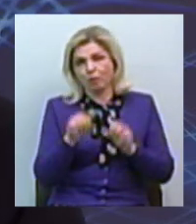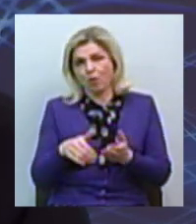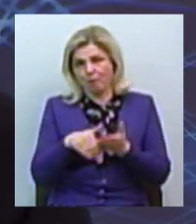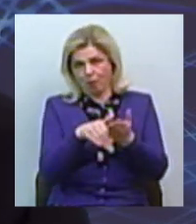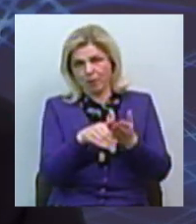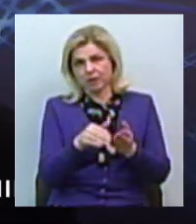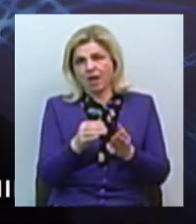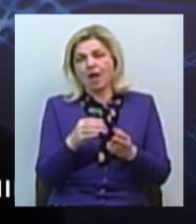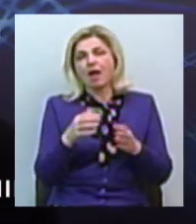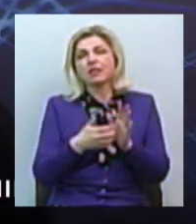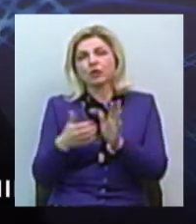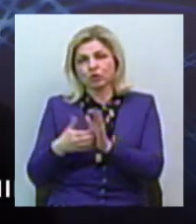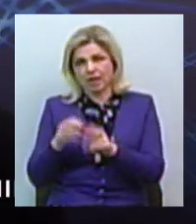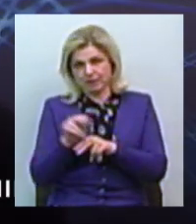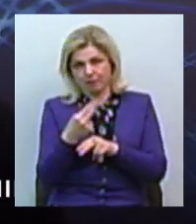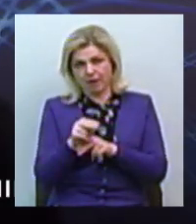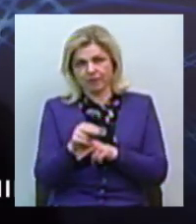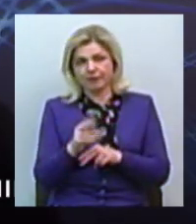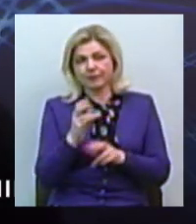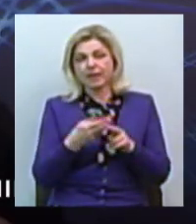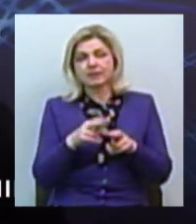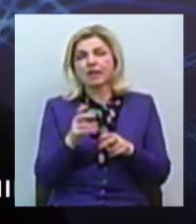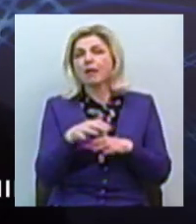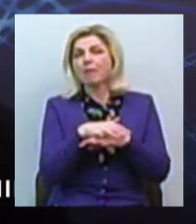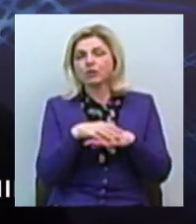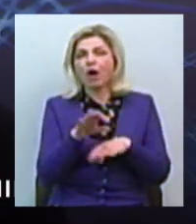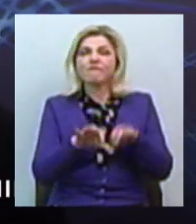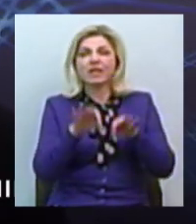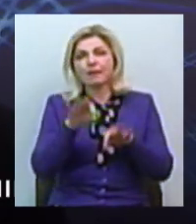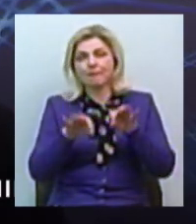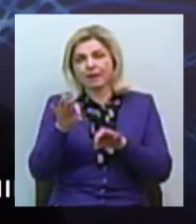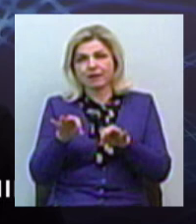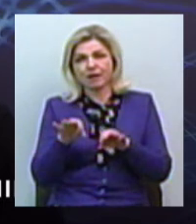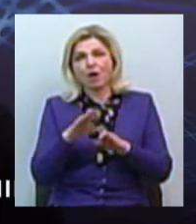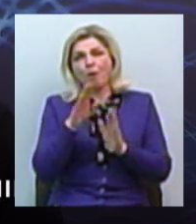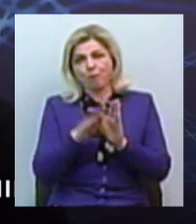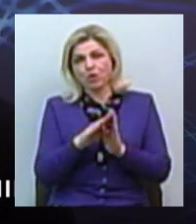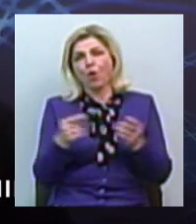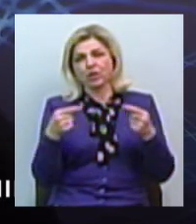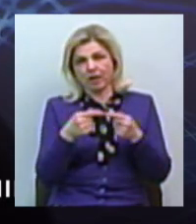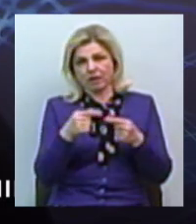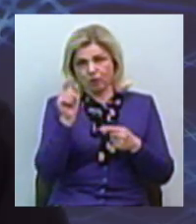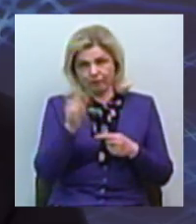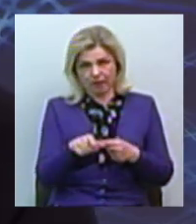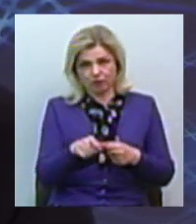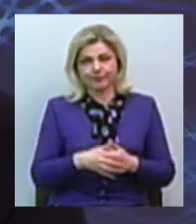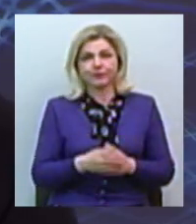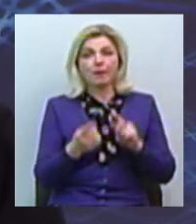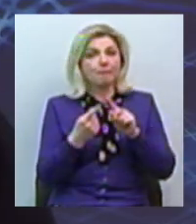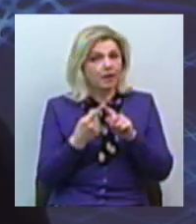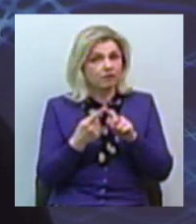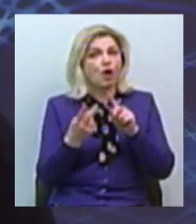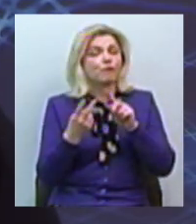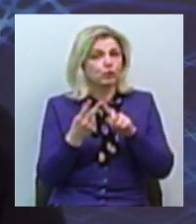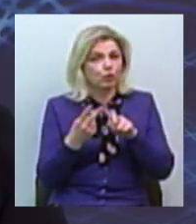слабкі місця. Тобто це не просто масовка, це відбір так, під конкретного ментора. Це по-перше. По-друге, після цієї